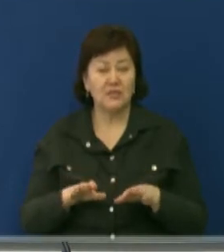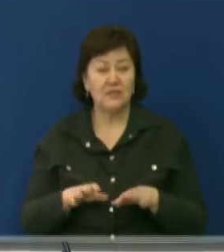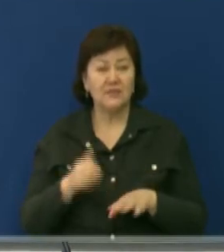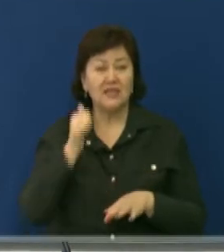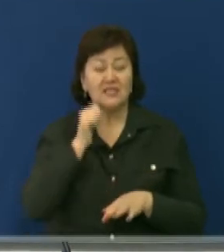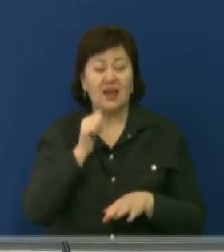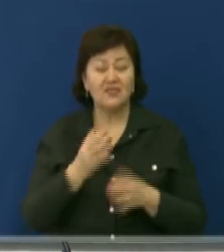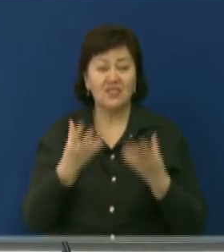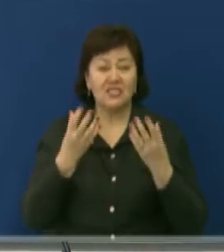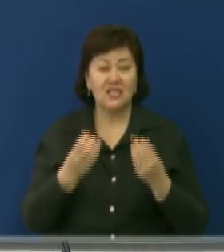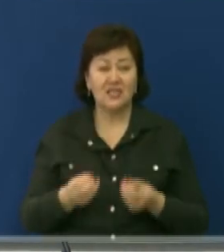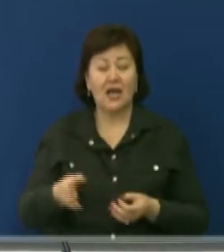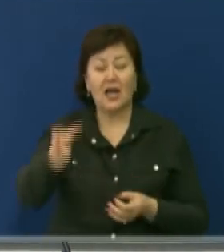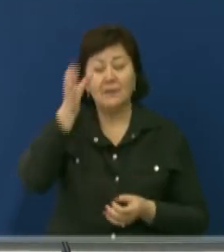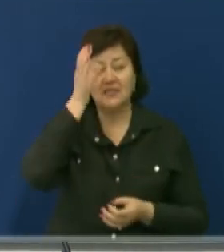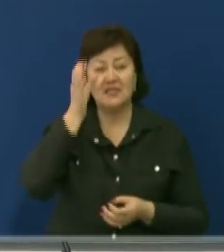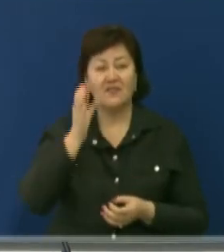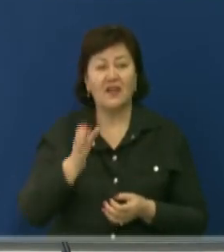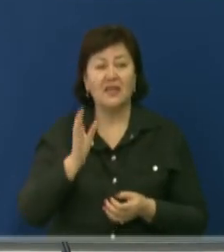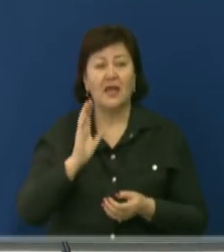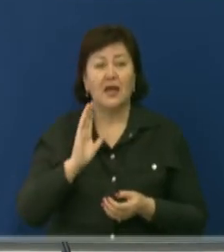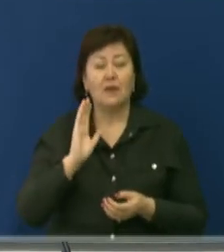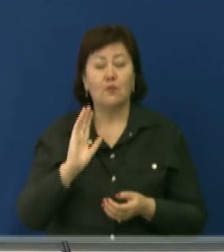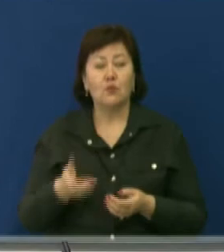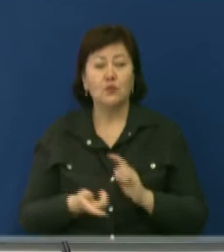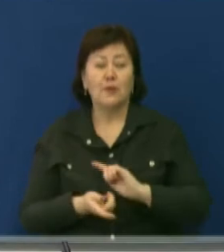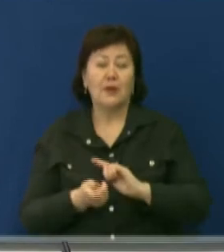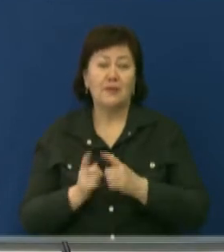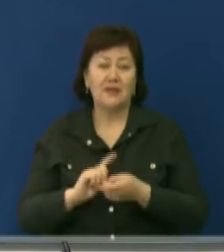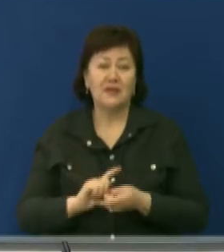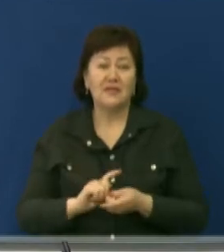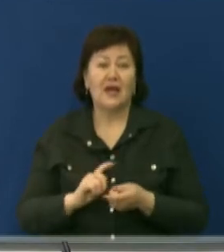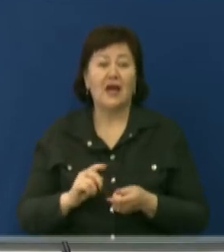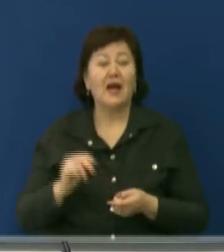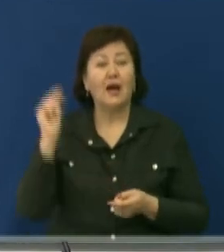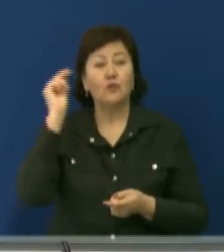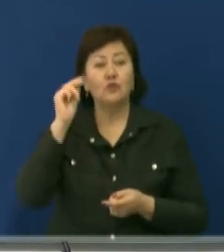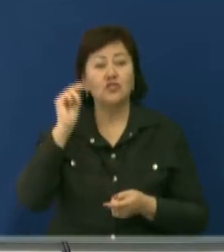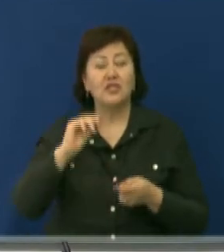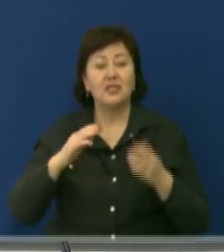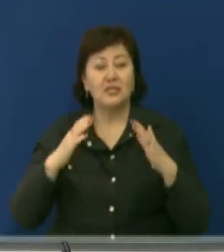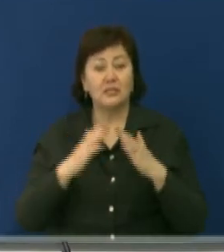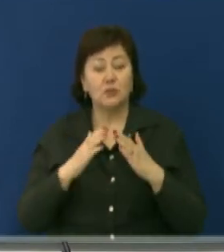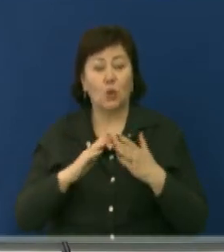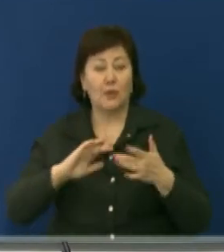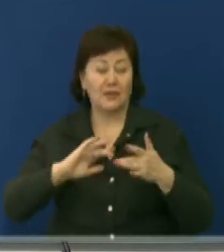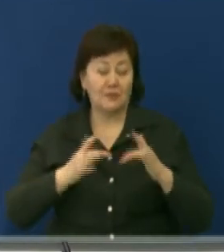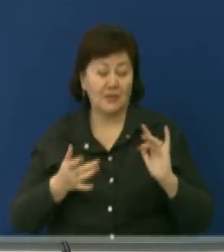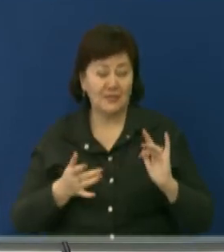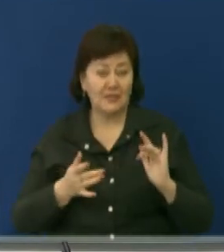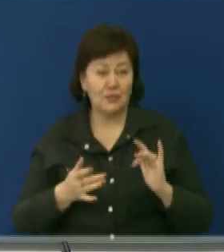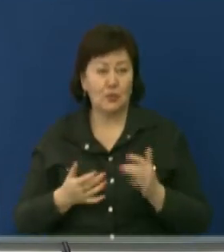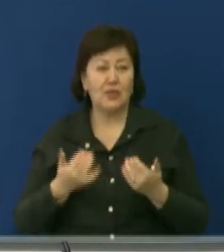Ертеңнен бастап білім беру жүйесі қашықтан оқыту форматына ауыстырылады. Бүгінгі күні оқушылар мен мұғалімдер арасында ПТР-дің оң нәтижелері